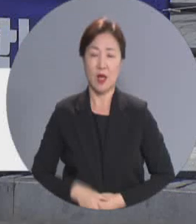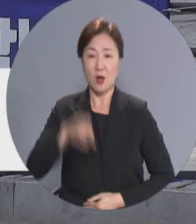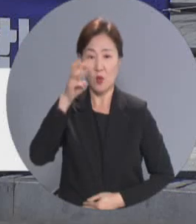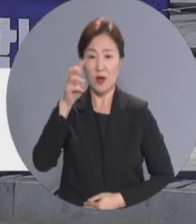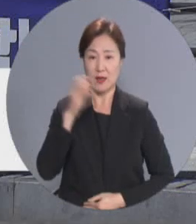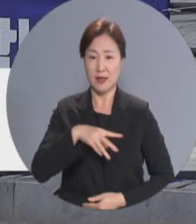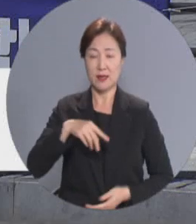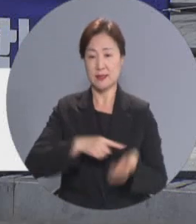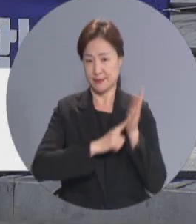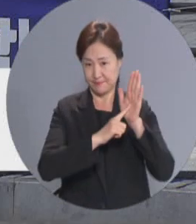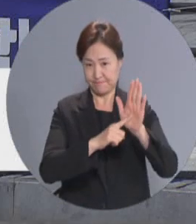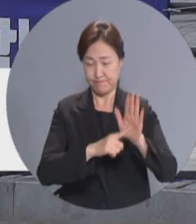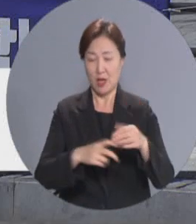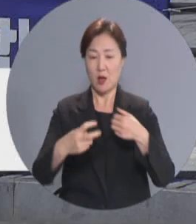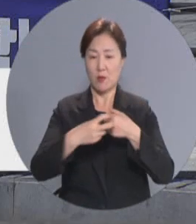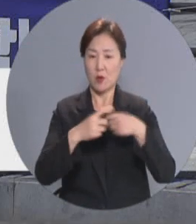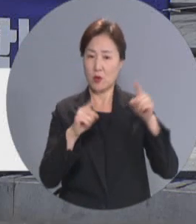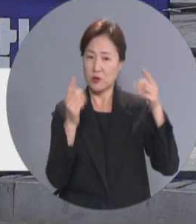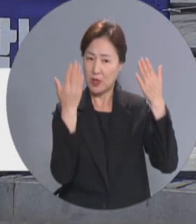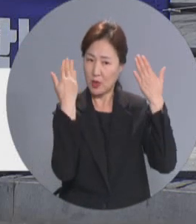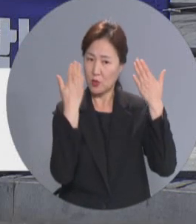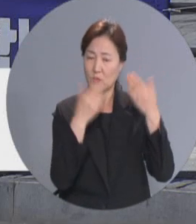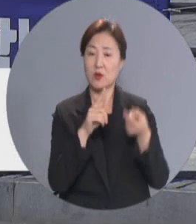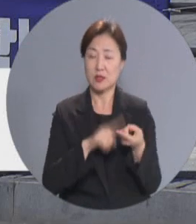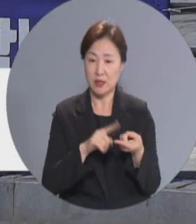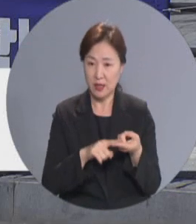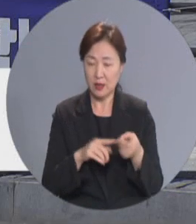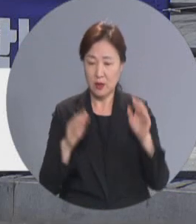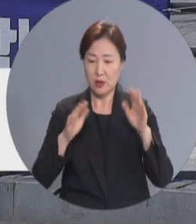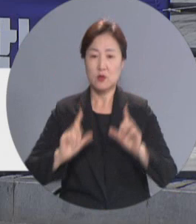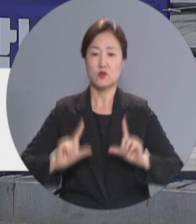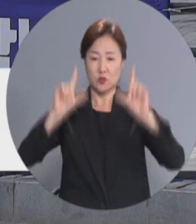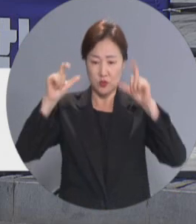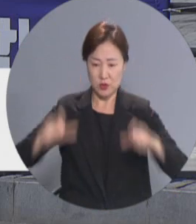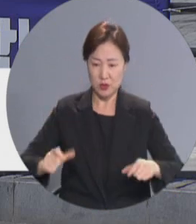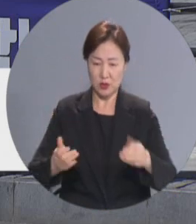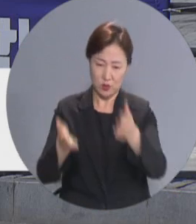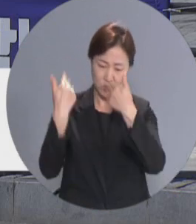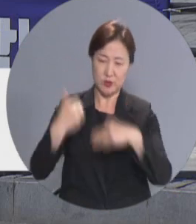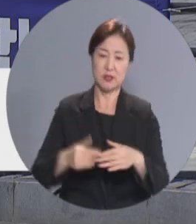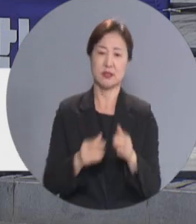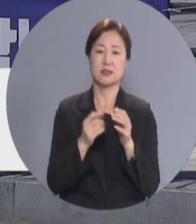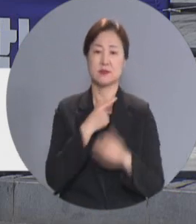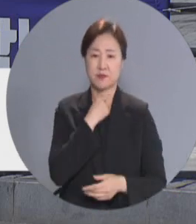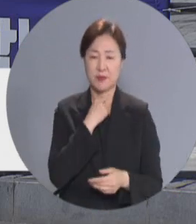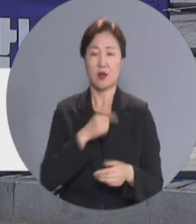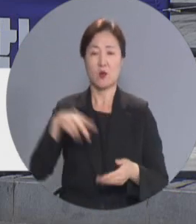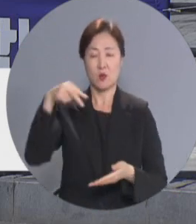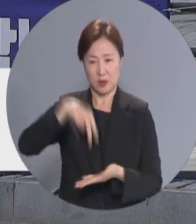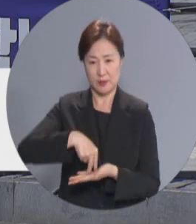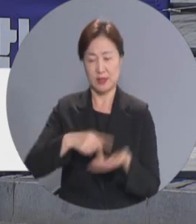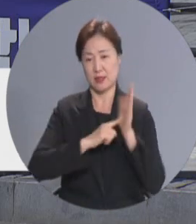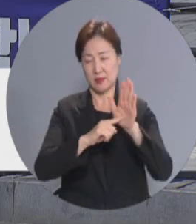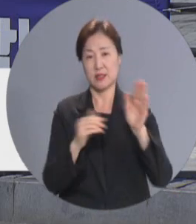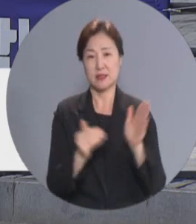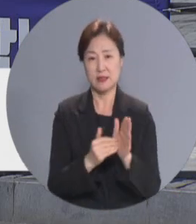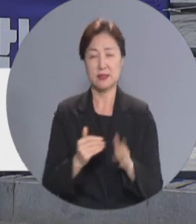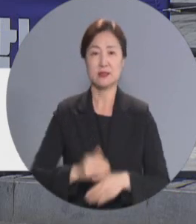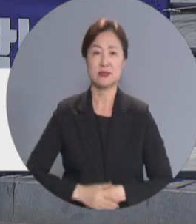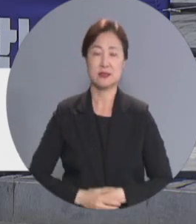광양시가 요즘 최대 이슈인 의대 설립과 관련해 전남 동부권 의대 유치를 염원한다는 공식 입장문을